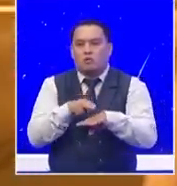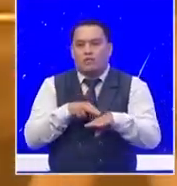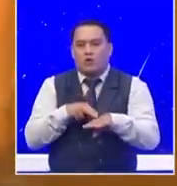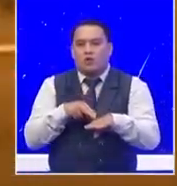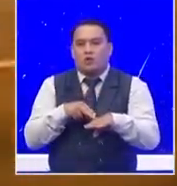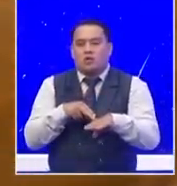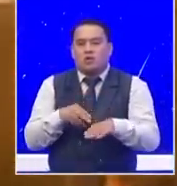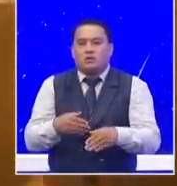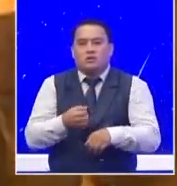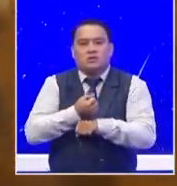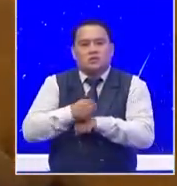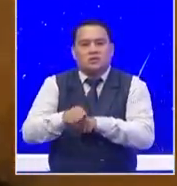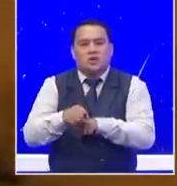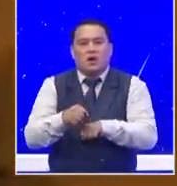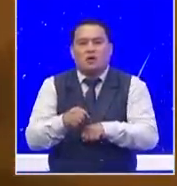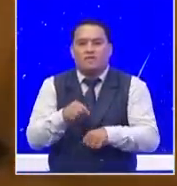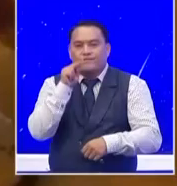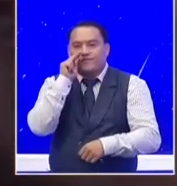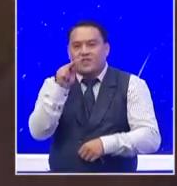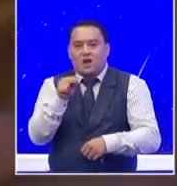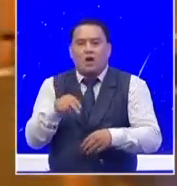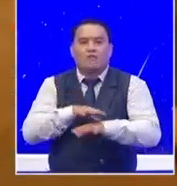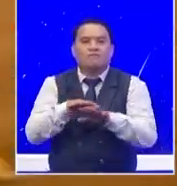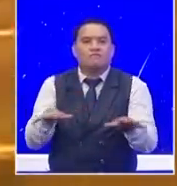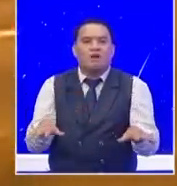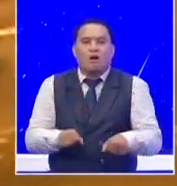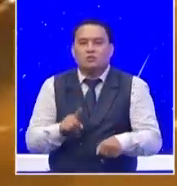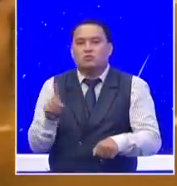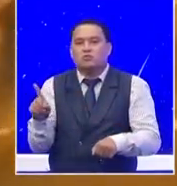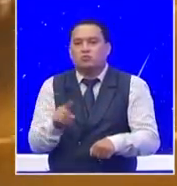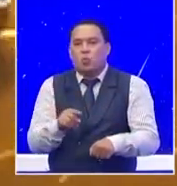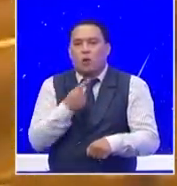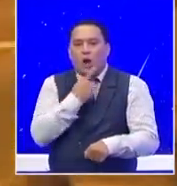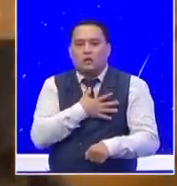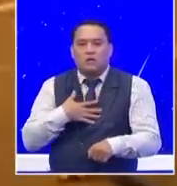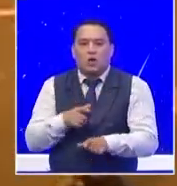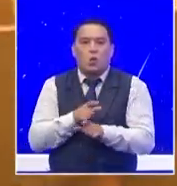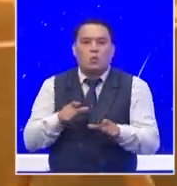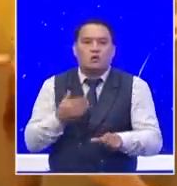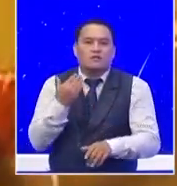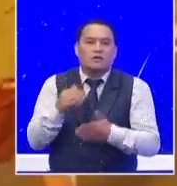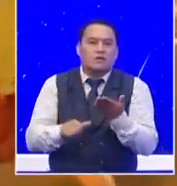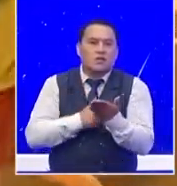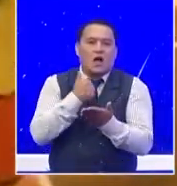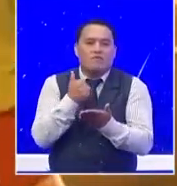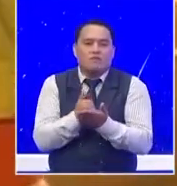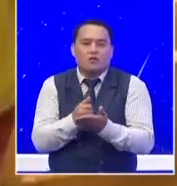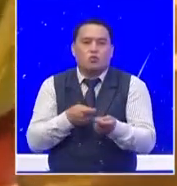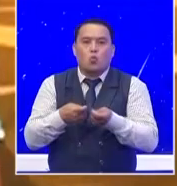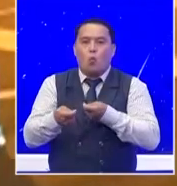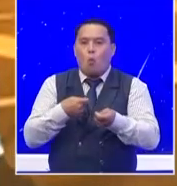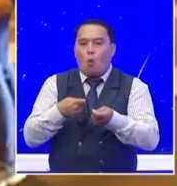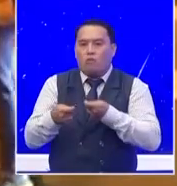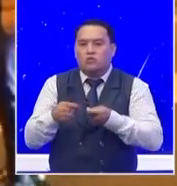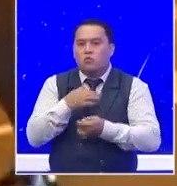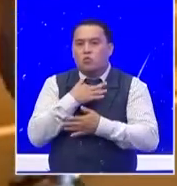органов избегать насилия и обвинила власти в том, что столкновением пострадали люди. По словам представителя ее штаба, руководство